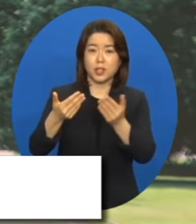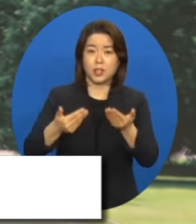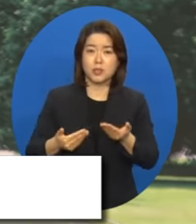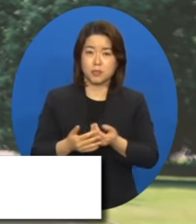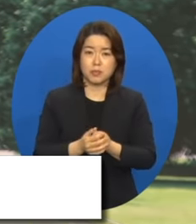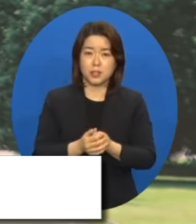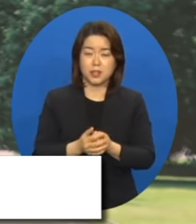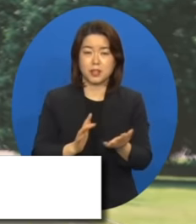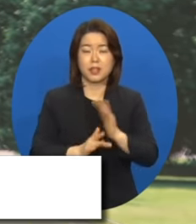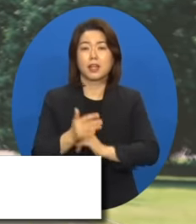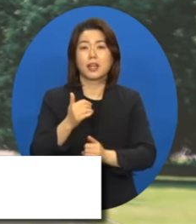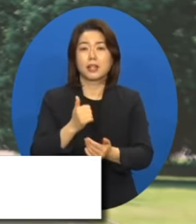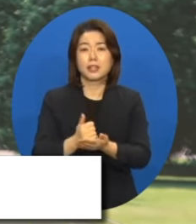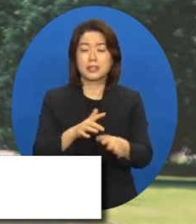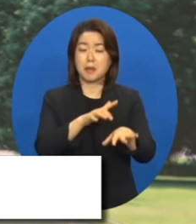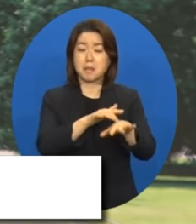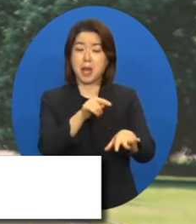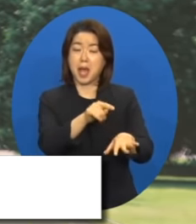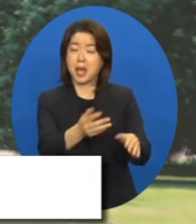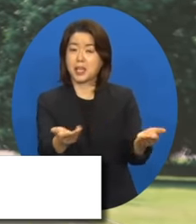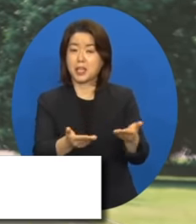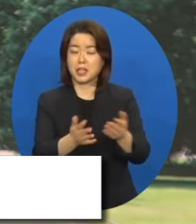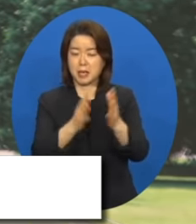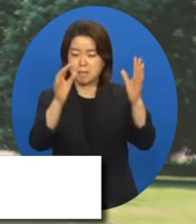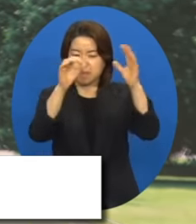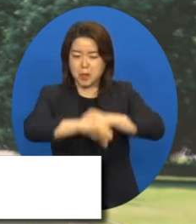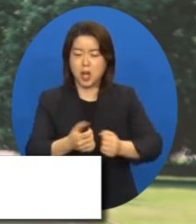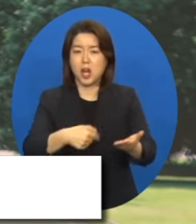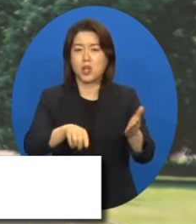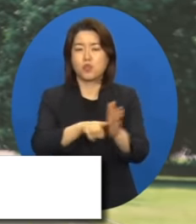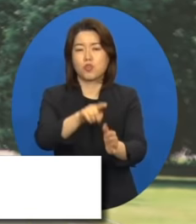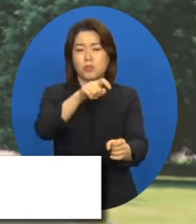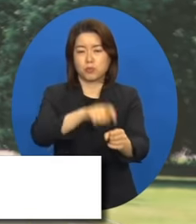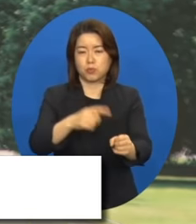예수님은 마귀의 일을 멸하려고 오신 분이십니다.